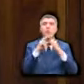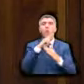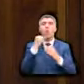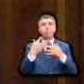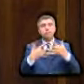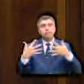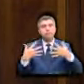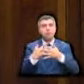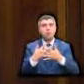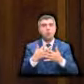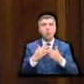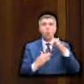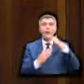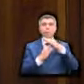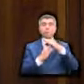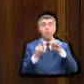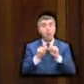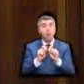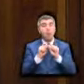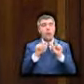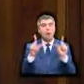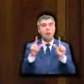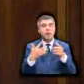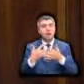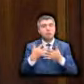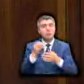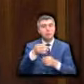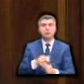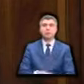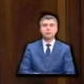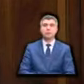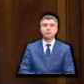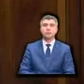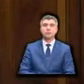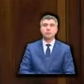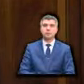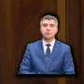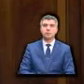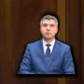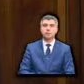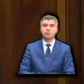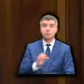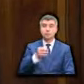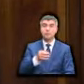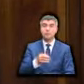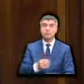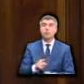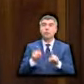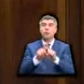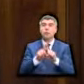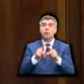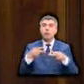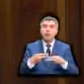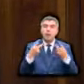هو بالنسبة لي الوضوح الحقيقي في الممارسة والفعل. جانب خور وهو الجانب المسؤولية في الخطاب،